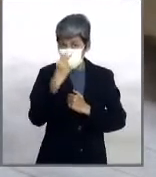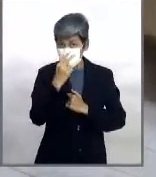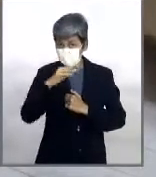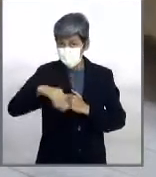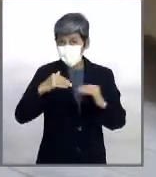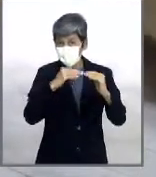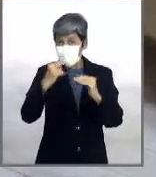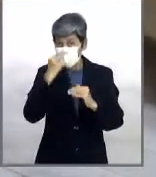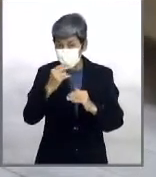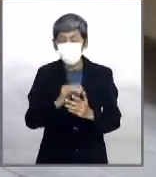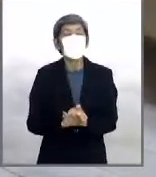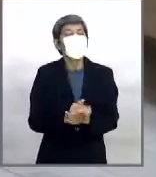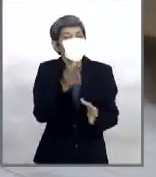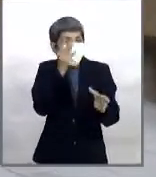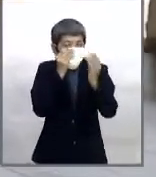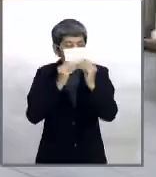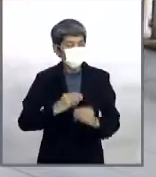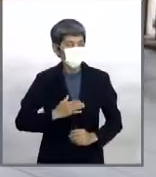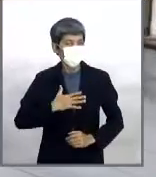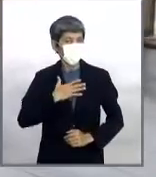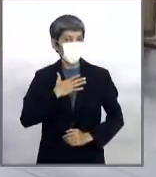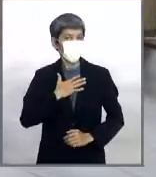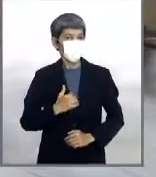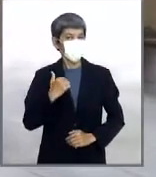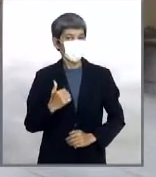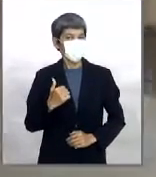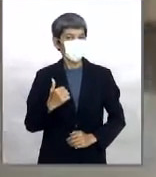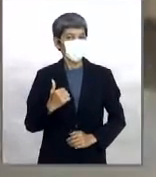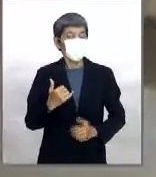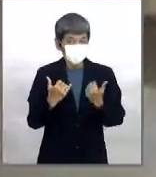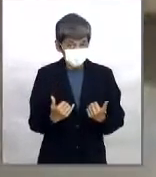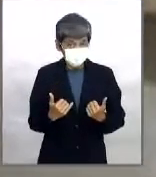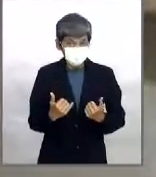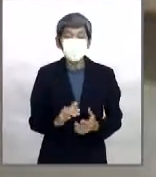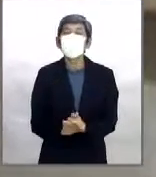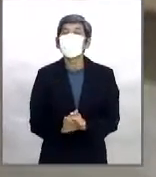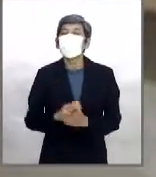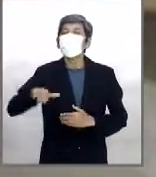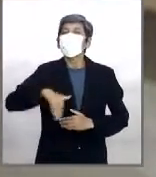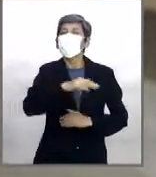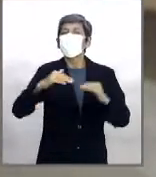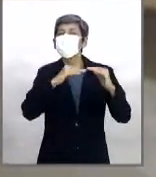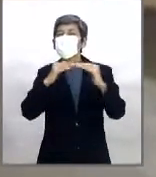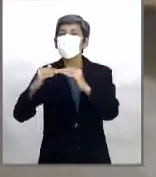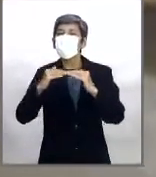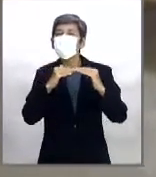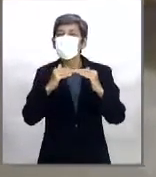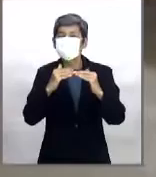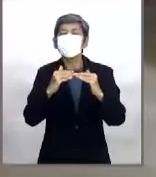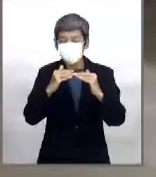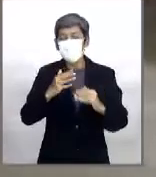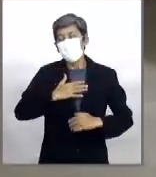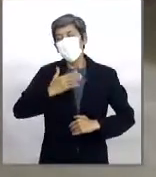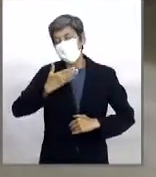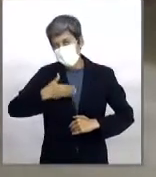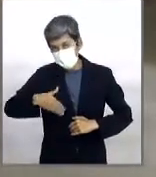การเคียงบ่าเคียงไหล่ของเราได้รับกำลังใจเหมือนที่มายได้รับในวันนี้เช่นกันค่ะสำหรับวันนี้นะคะรายการเคียงบ่าเคียงไหล่ก็จะต้องขอล